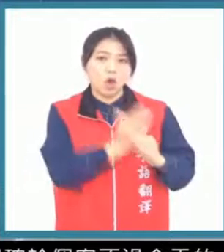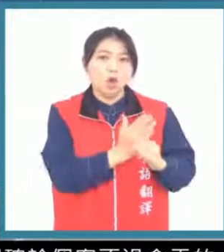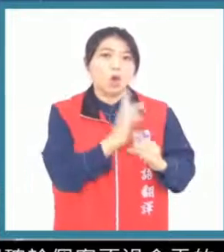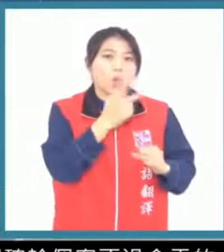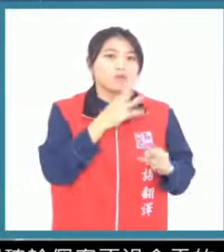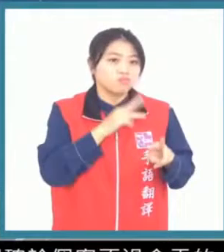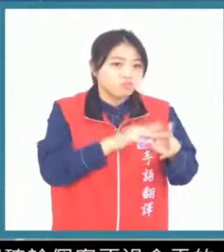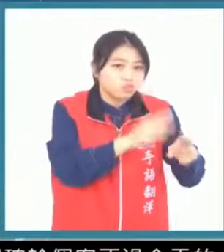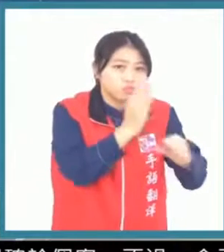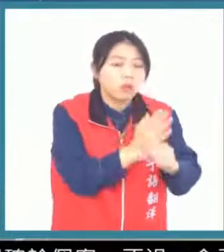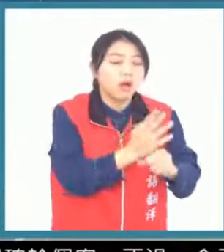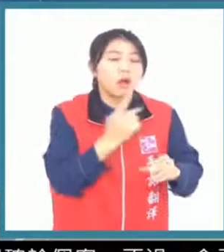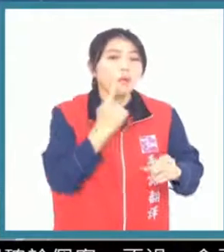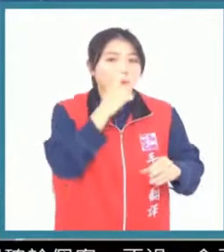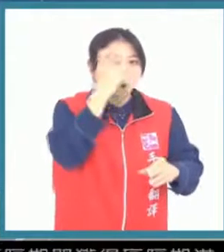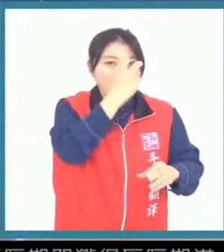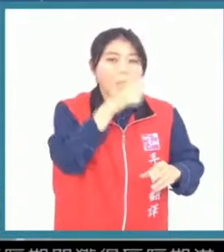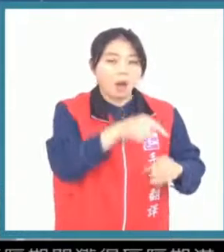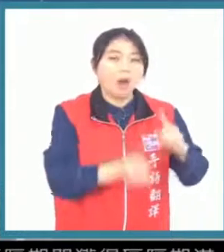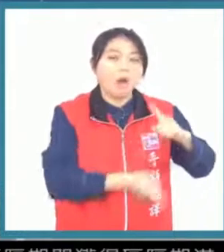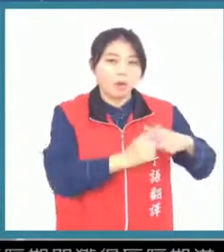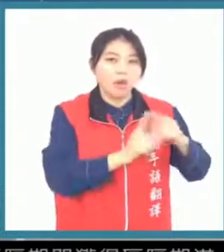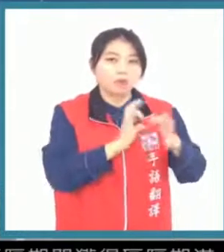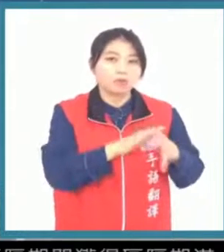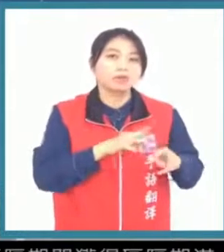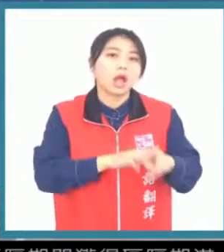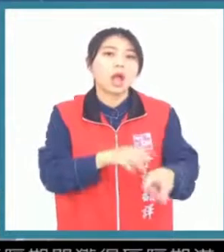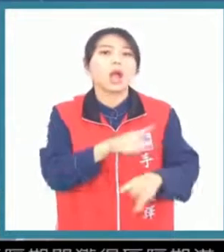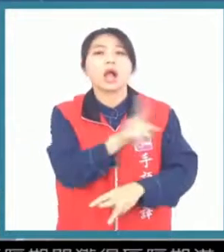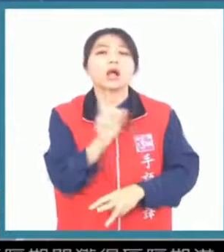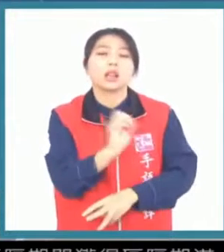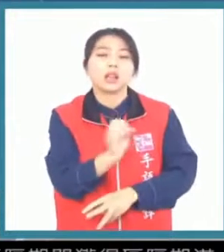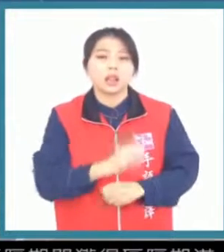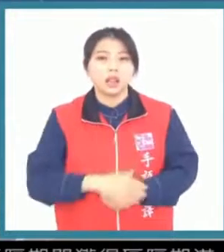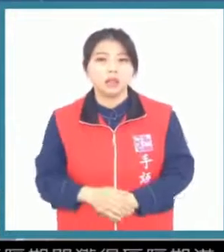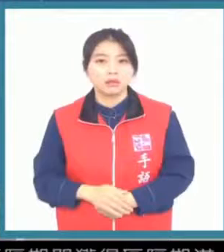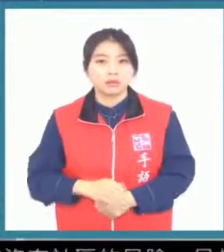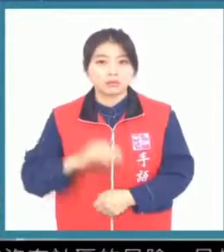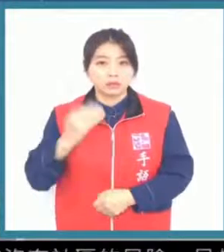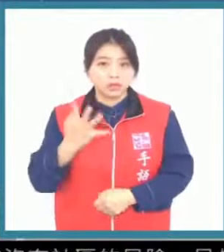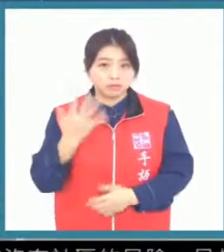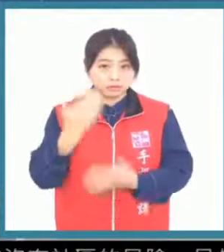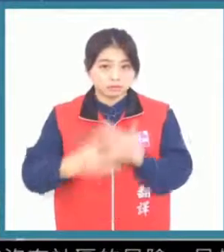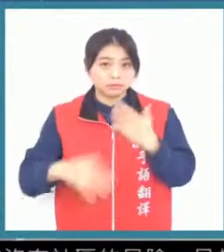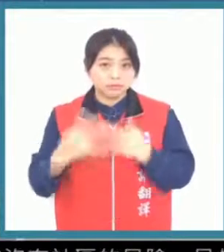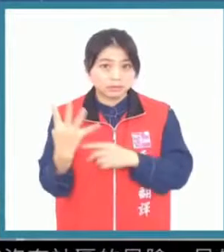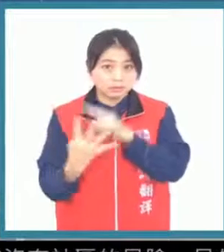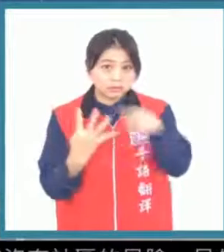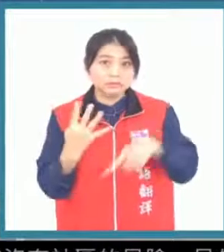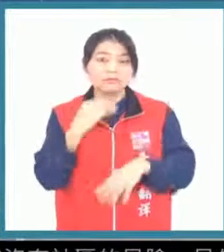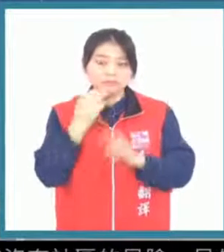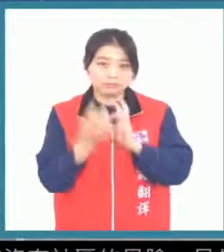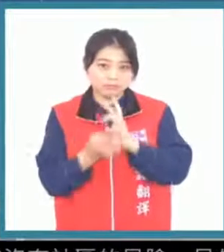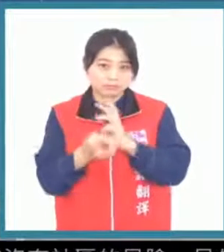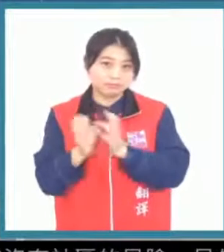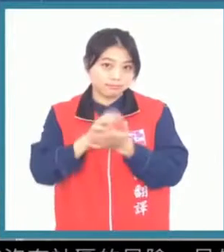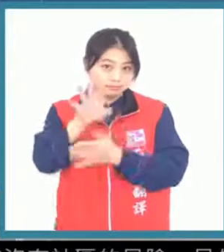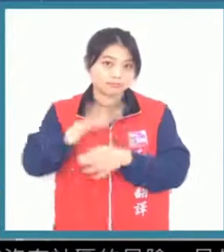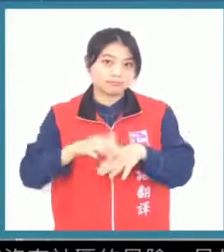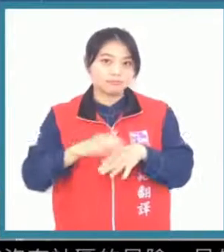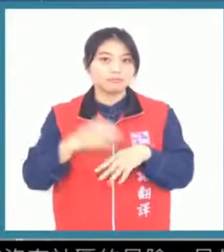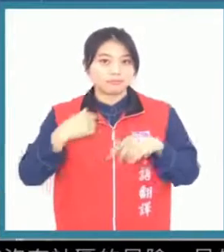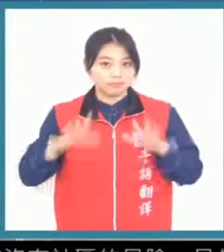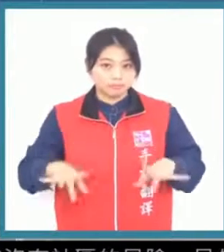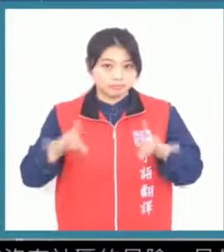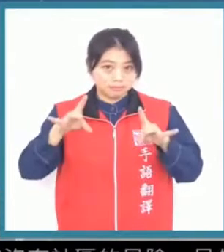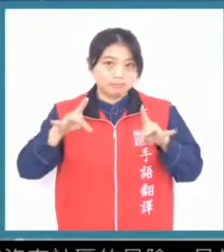诊，比较没有社区的风险。另外4案等一下来说明。那我先来说明